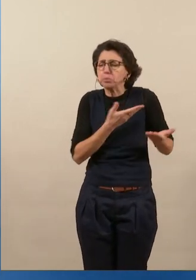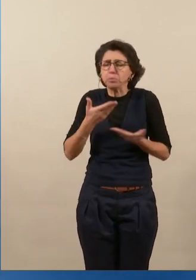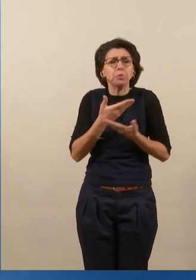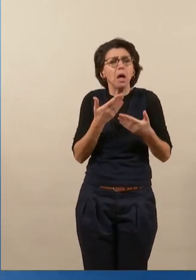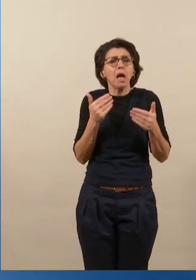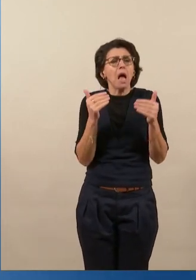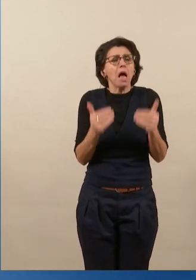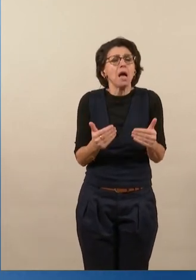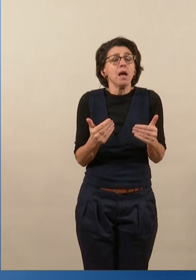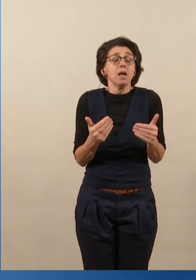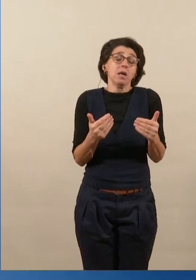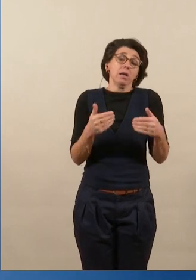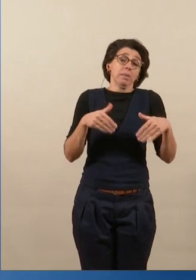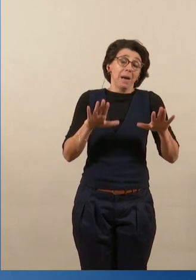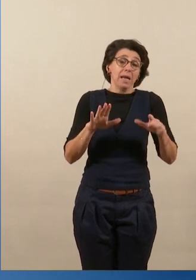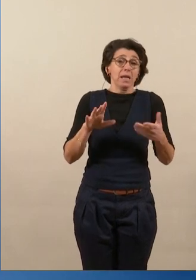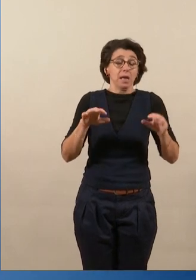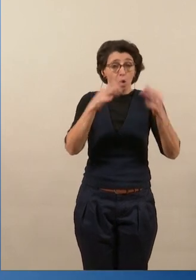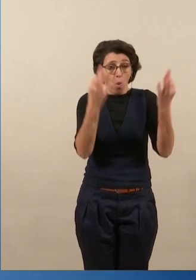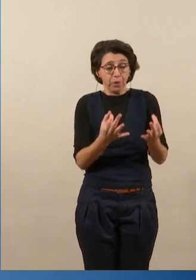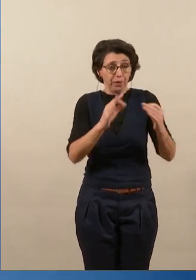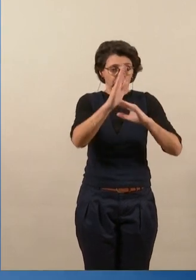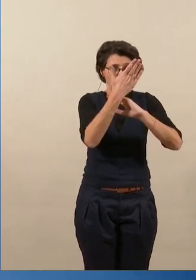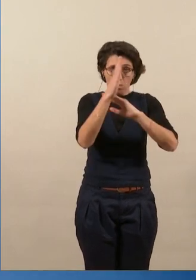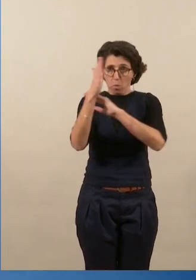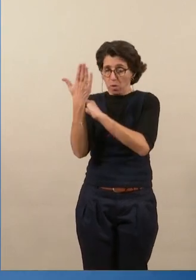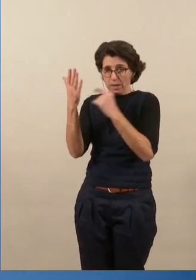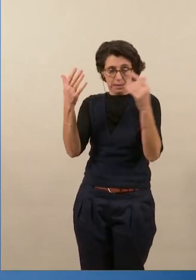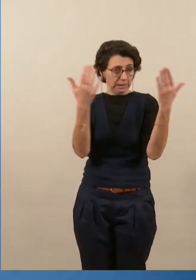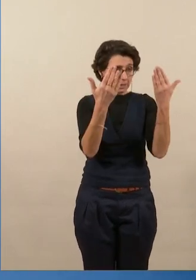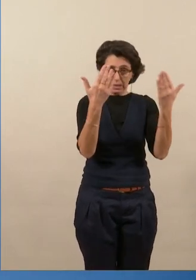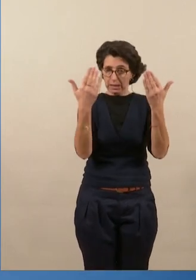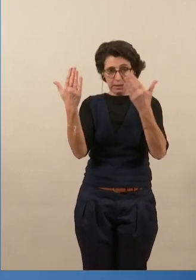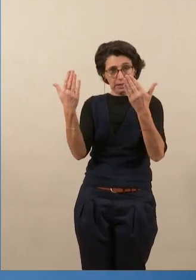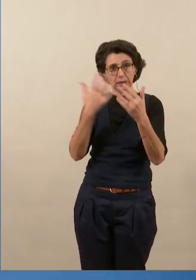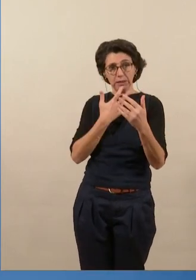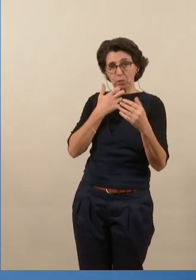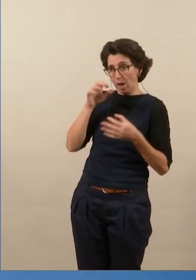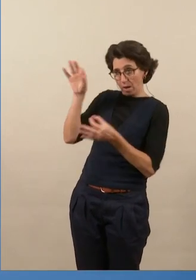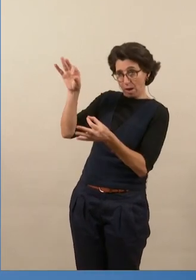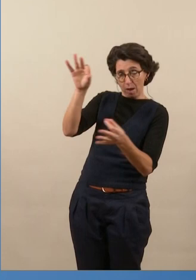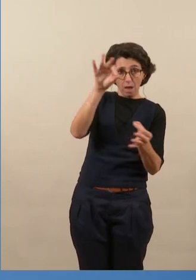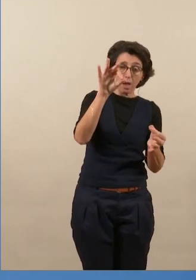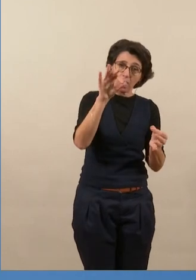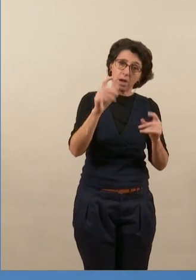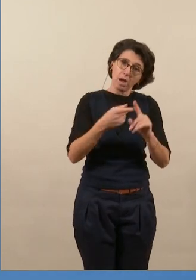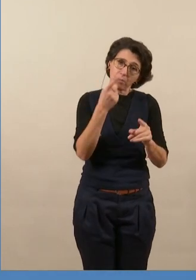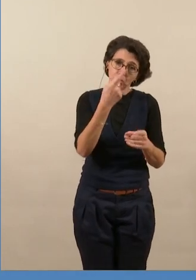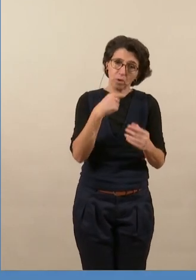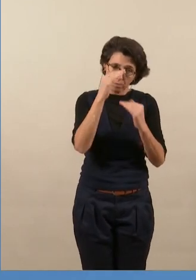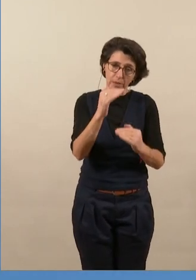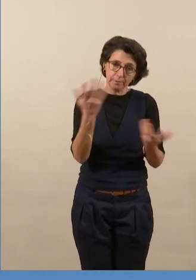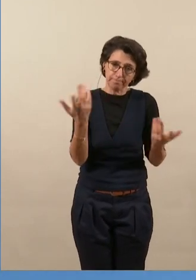présentez les comptes et les comptes aux citoyens il serait bien quand même de dire que vous assumez votre politique jusqu'au bout à ne pas faire